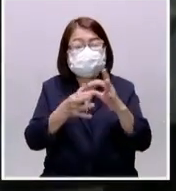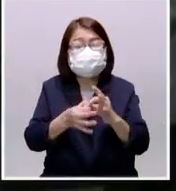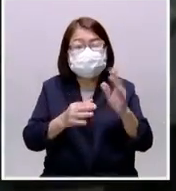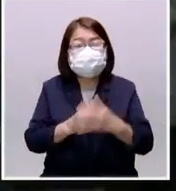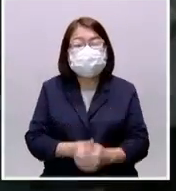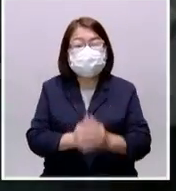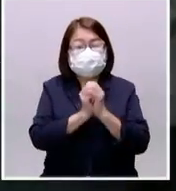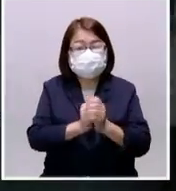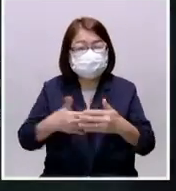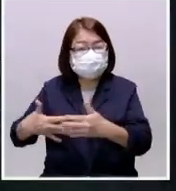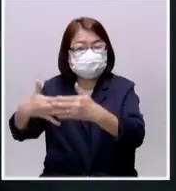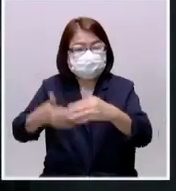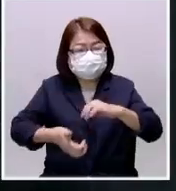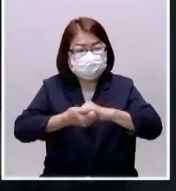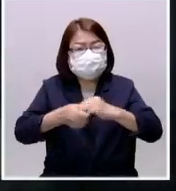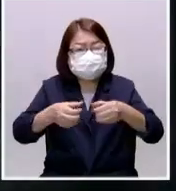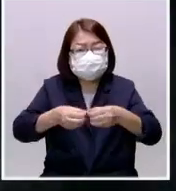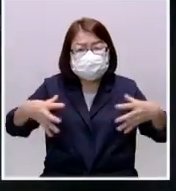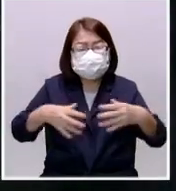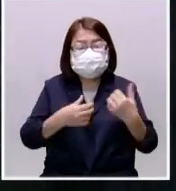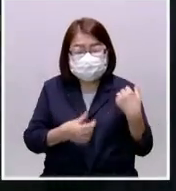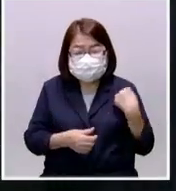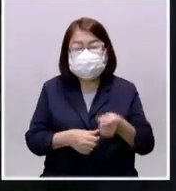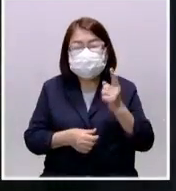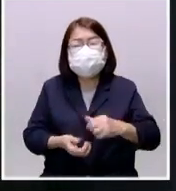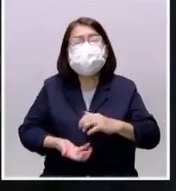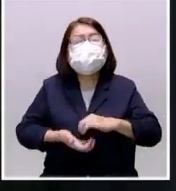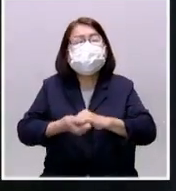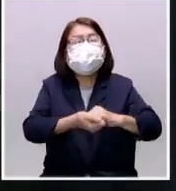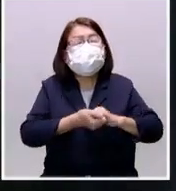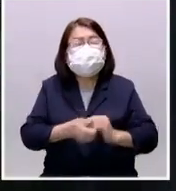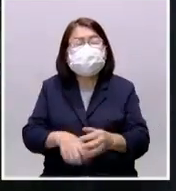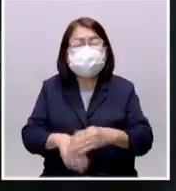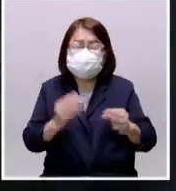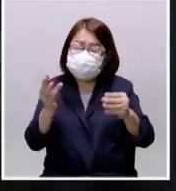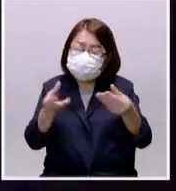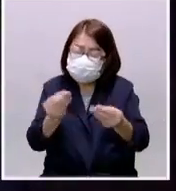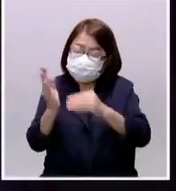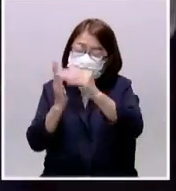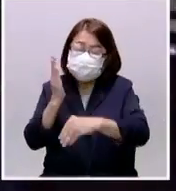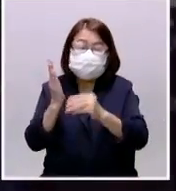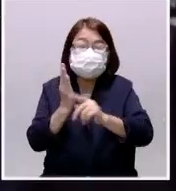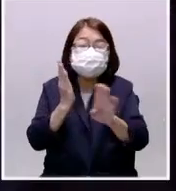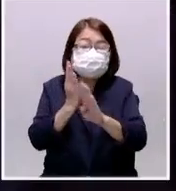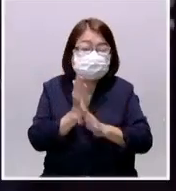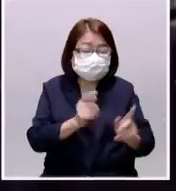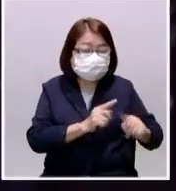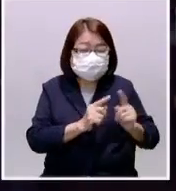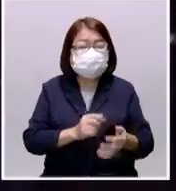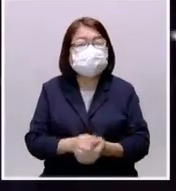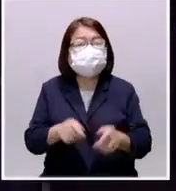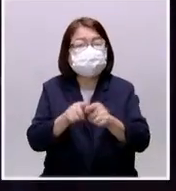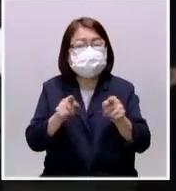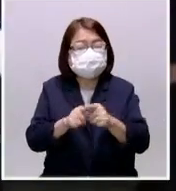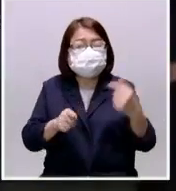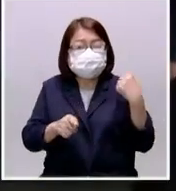สัมพันธ์จีนสหรัฐละเมิดอธิปไตยและบูรณภาพด้านดินแดนของจีนบ่อนทำลายสันติภาพและเสถียรภาพของทั้งสองฝั่